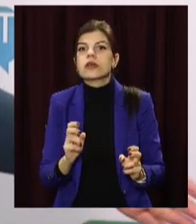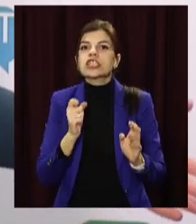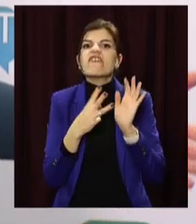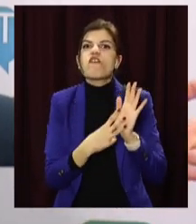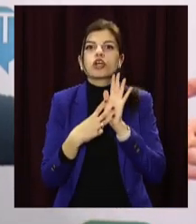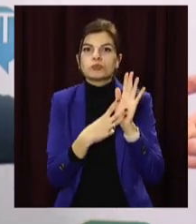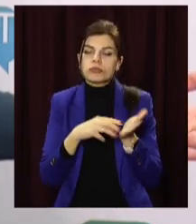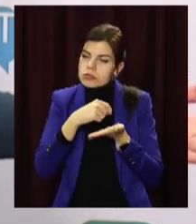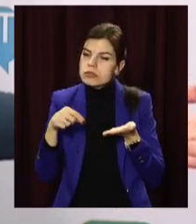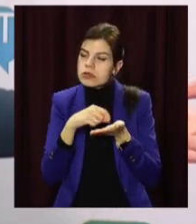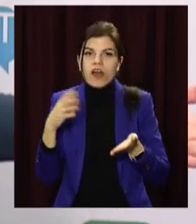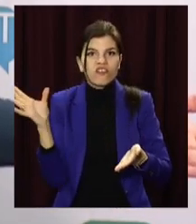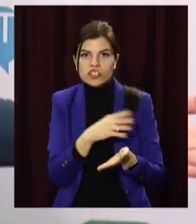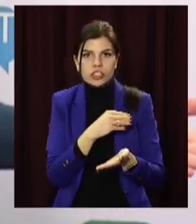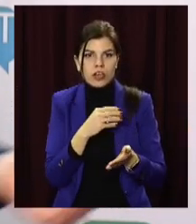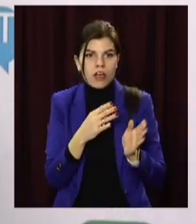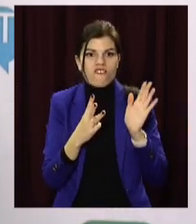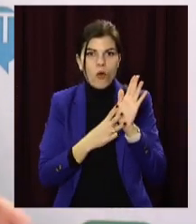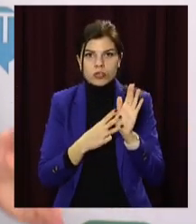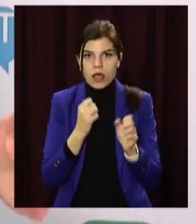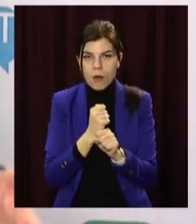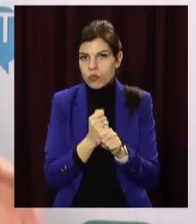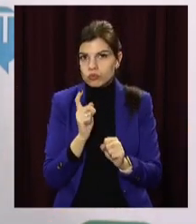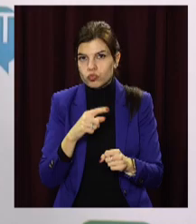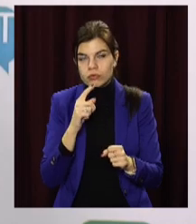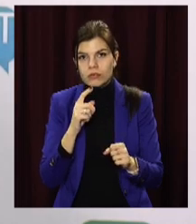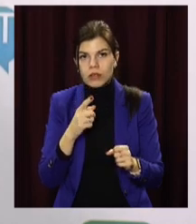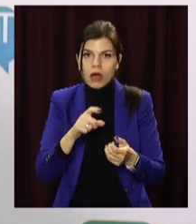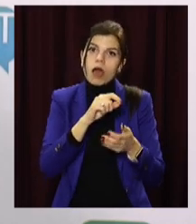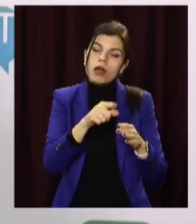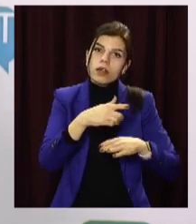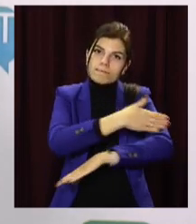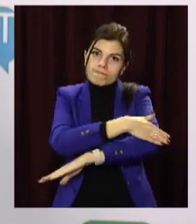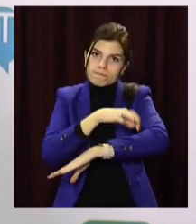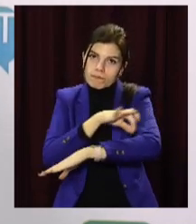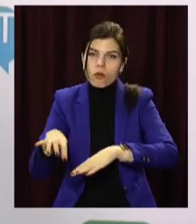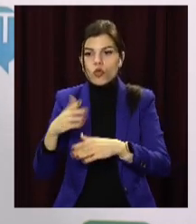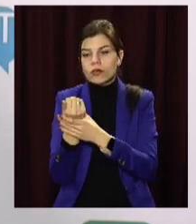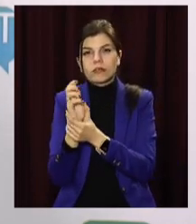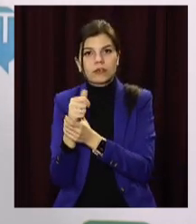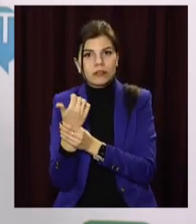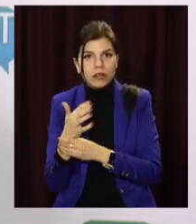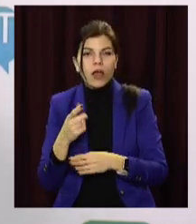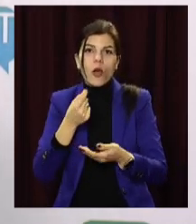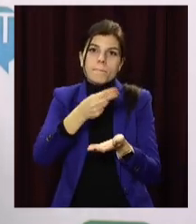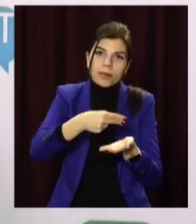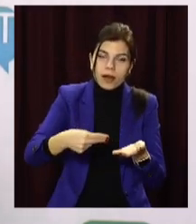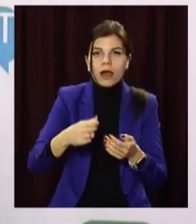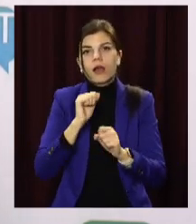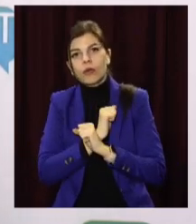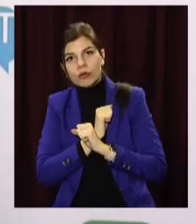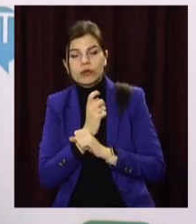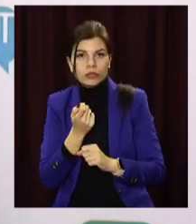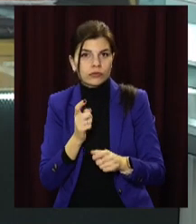8 годин зробити всі там умовно 8 робіт. Тобто тут покреслили, тут порозминали руку, тут помалювали, тут порозминали руку далі.